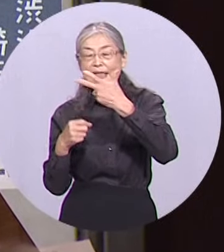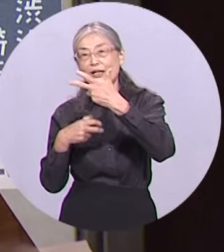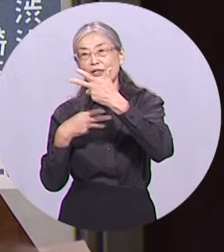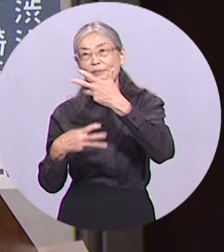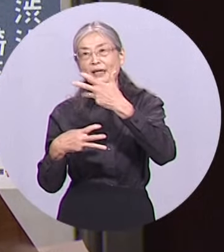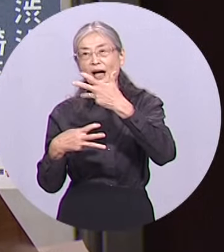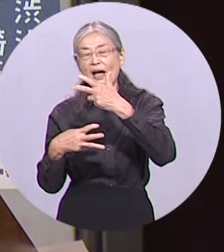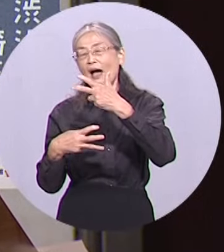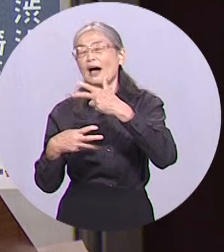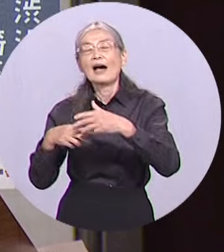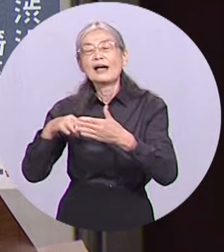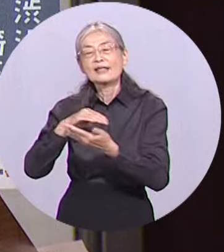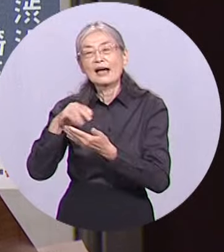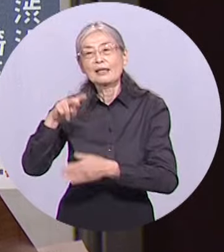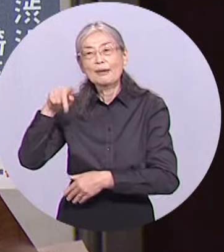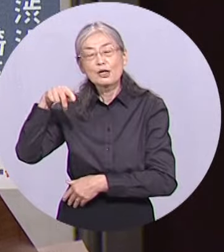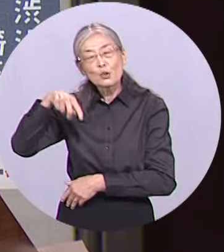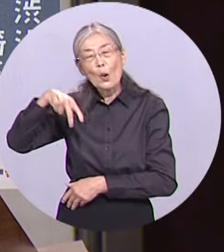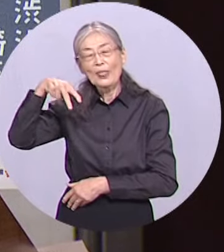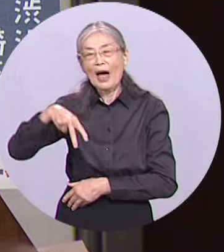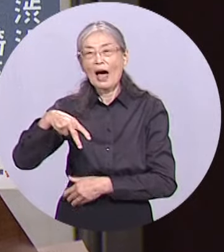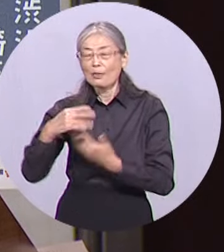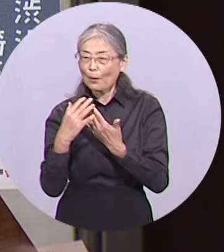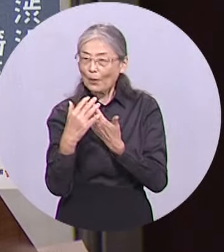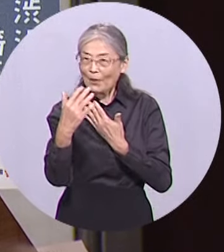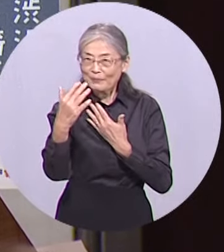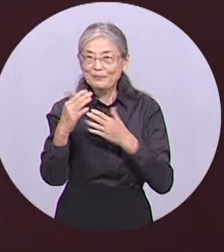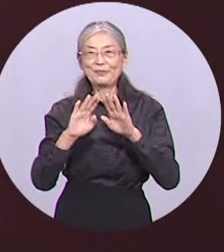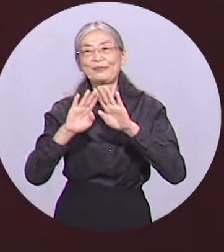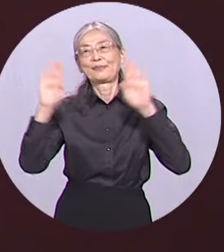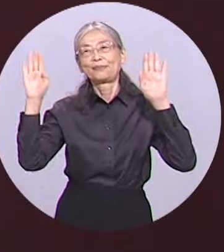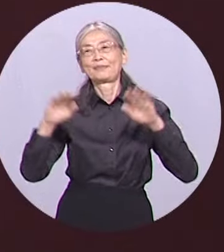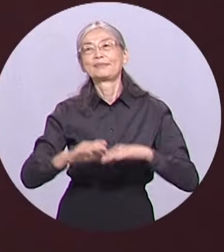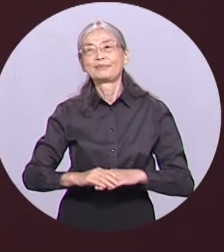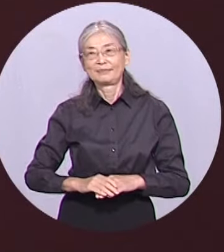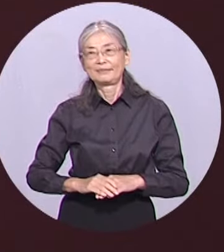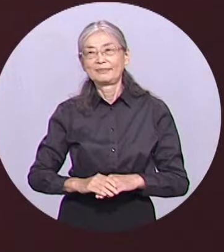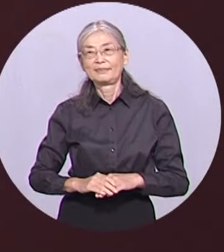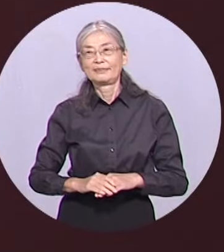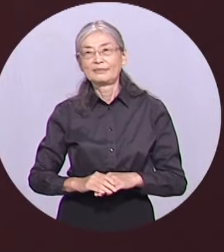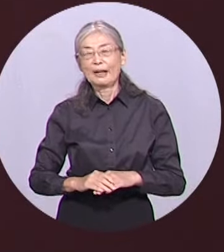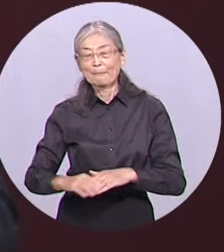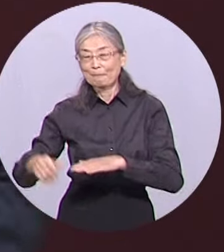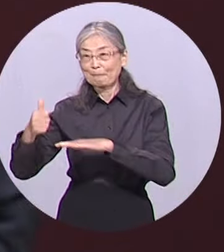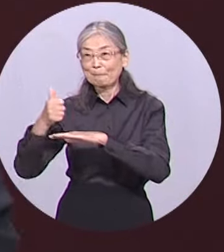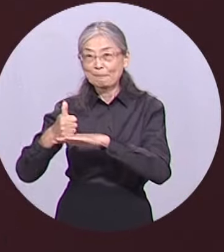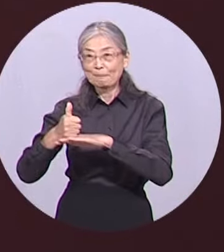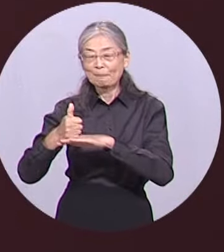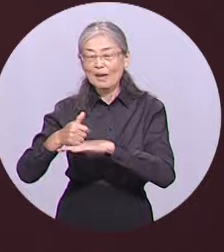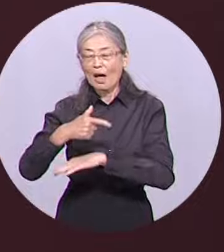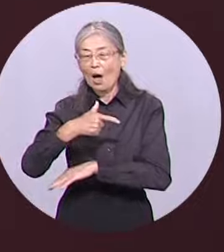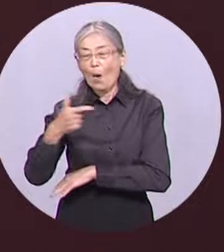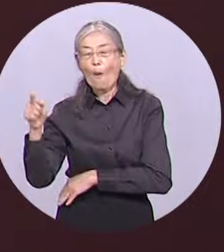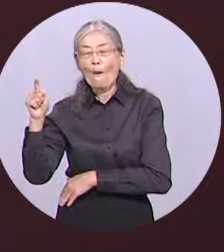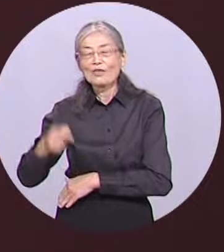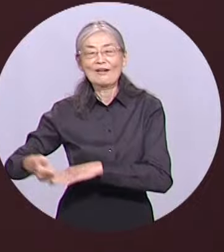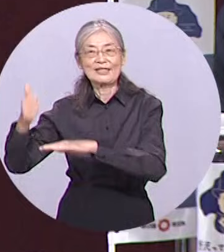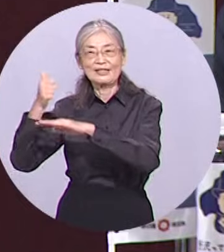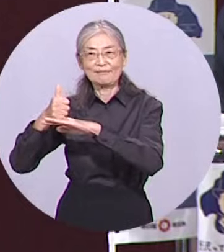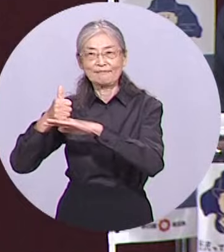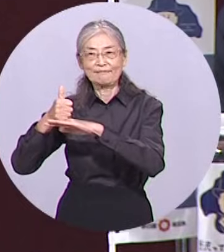銀行埼玉営業部にある大講堂で行われました。登壇したのは大野知事、